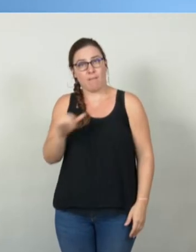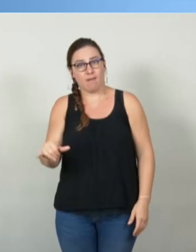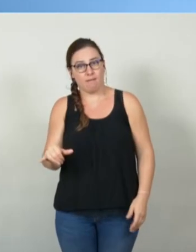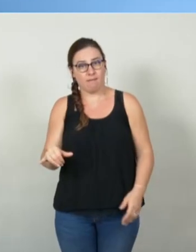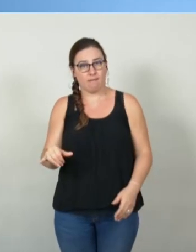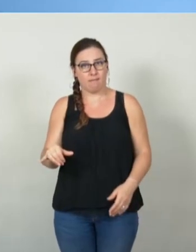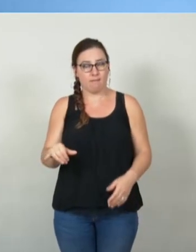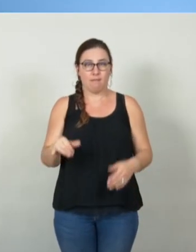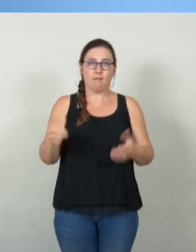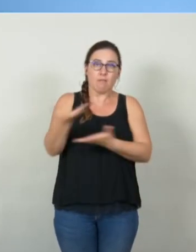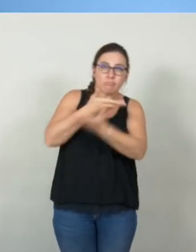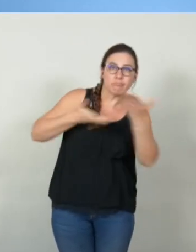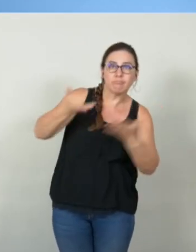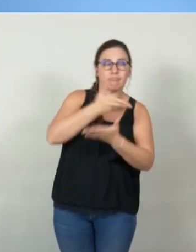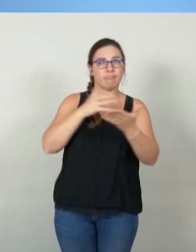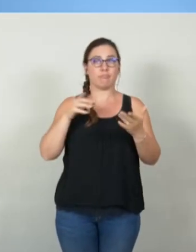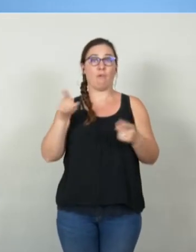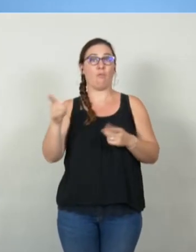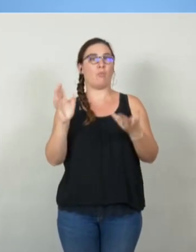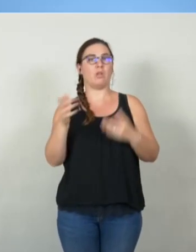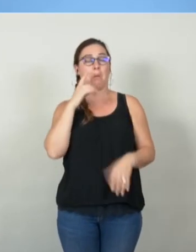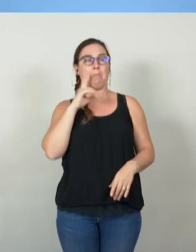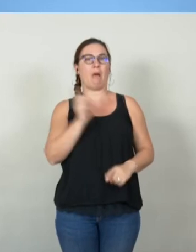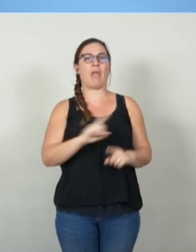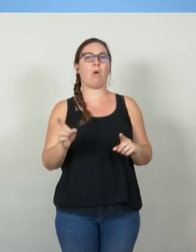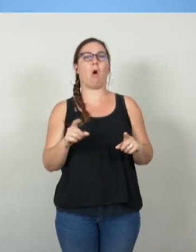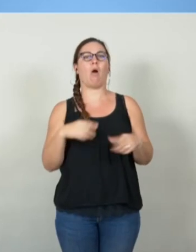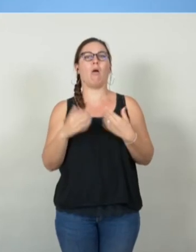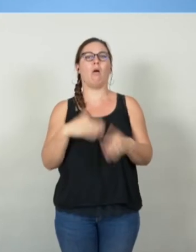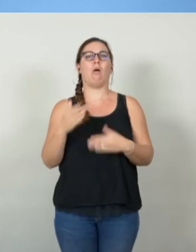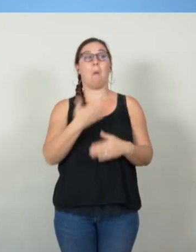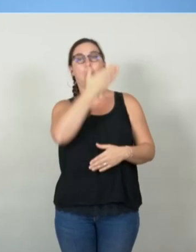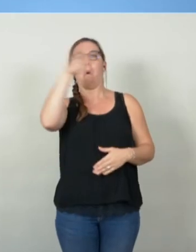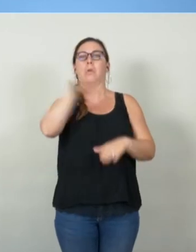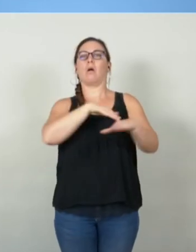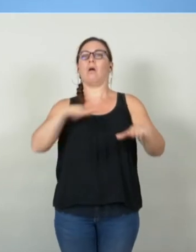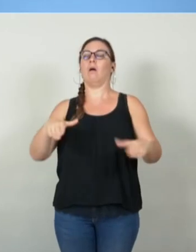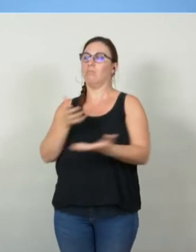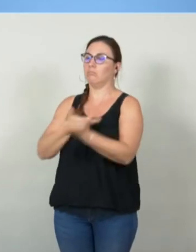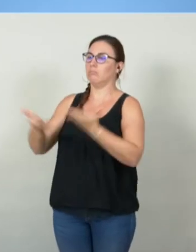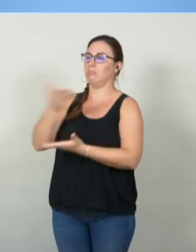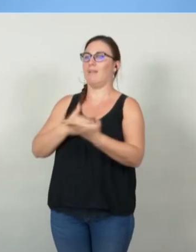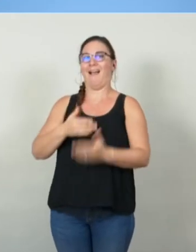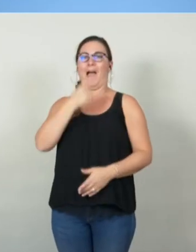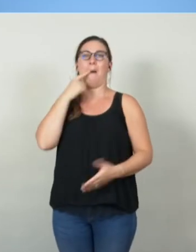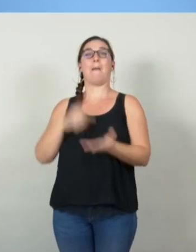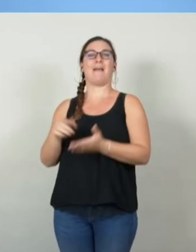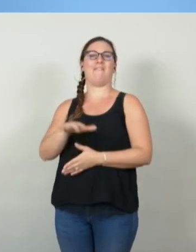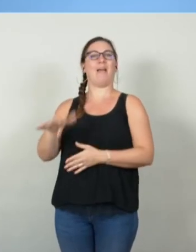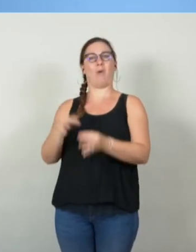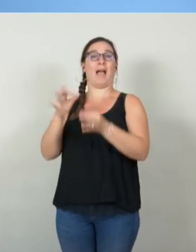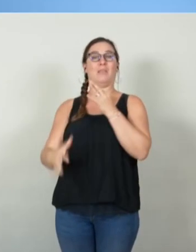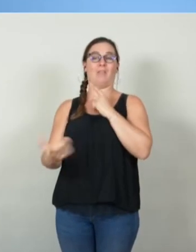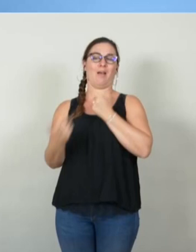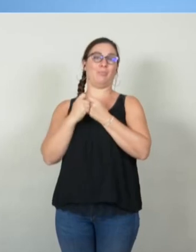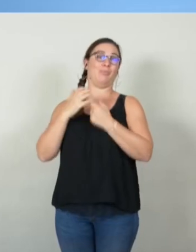résultat de ces temps d'échange ne vous convenait sans doute pas et c'est pour cela que vous en avez organisé d'autres dans les résultats correspondaient mieux à vos attentes